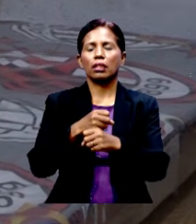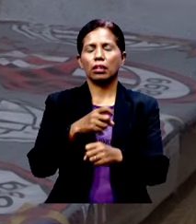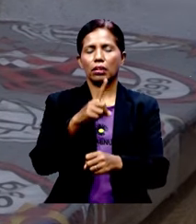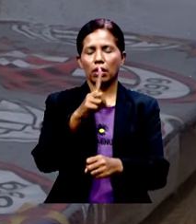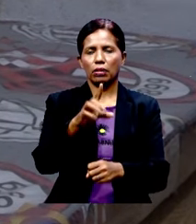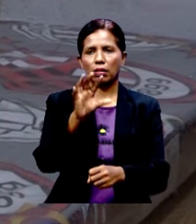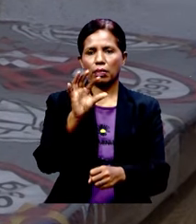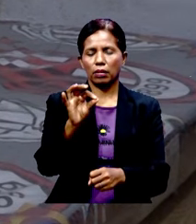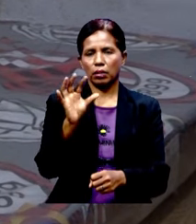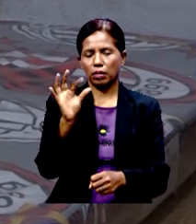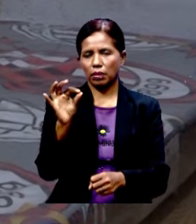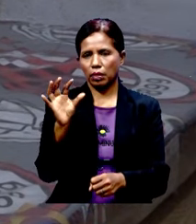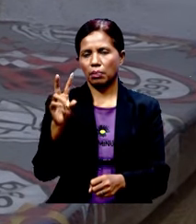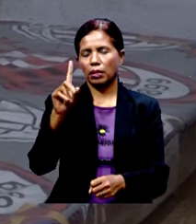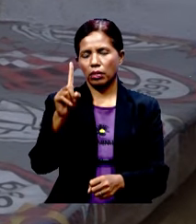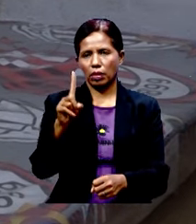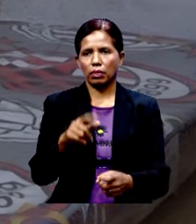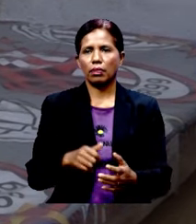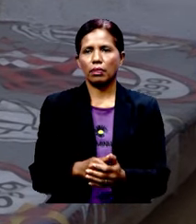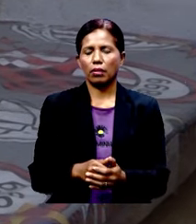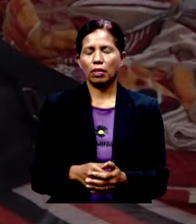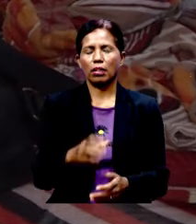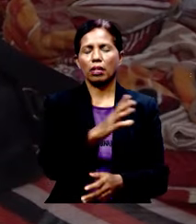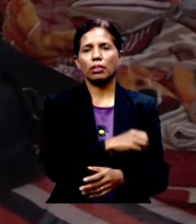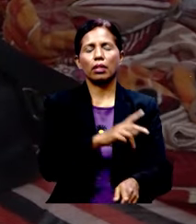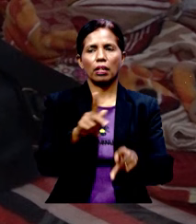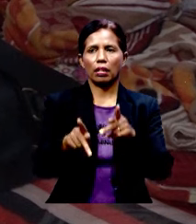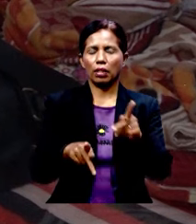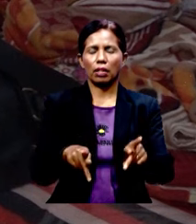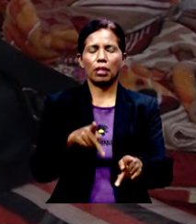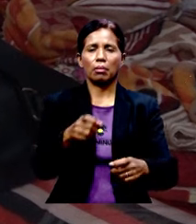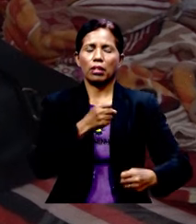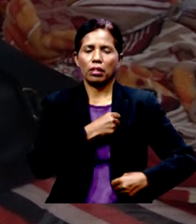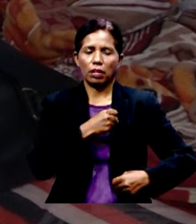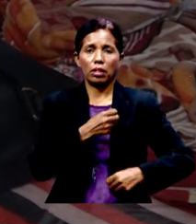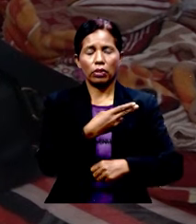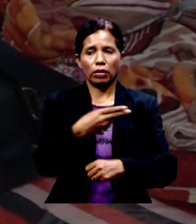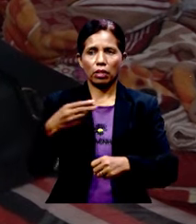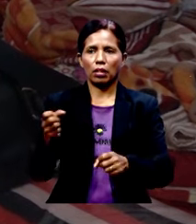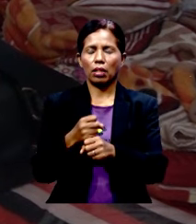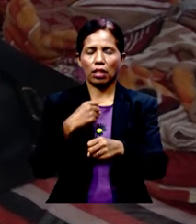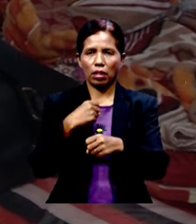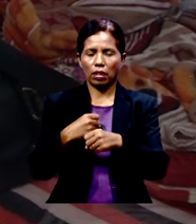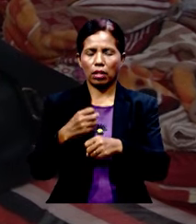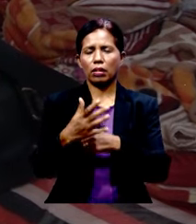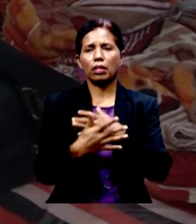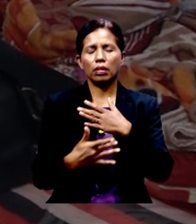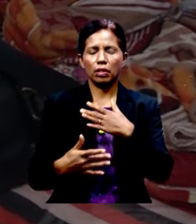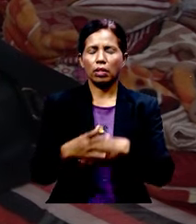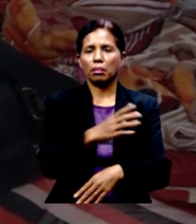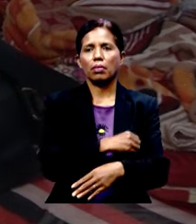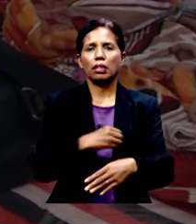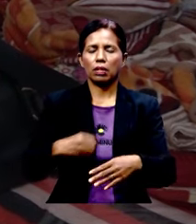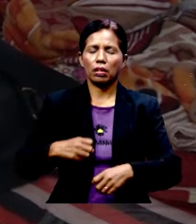a tusia sianulu resinida. Husi torturação ne militar sira cria hela fitarida nebe susar ba Maria